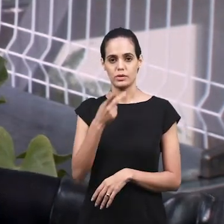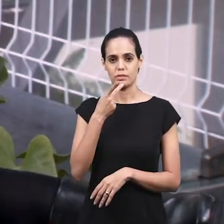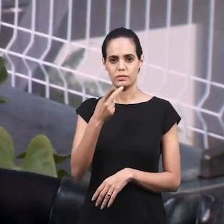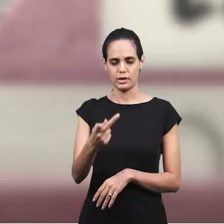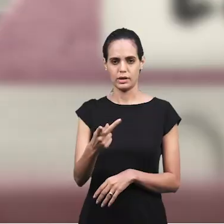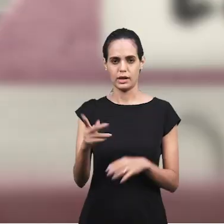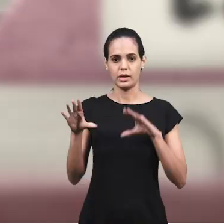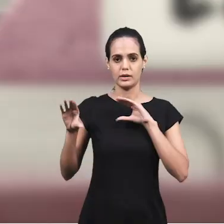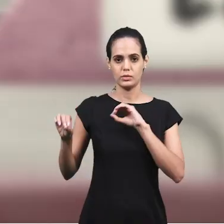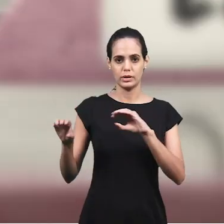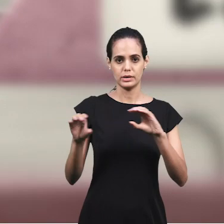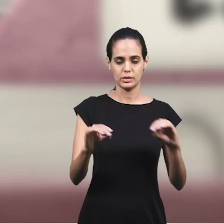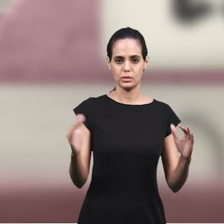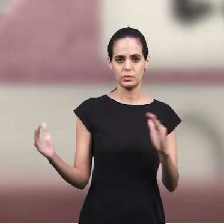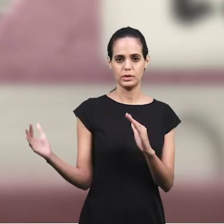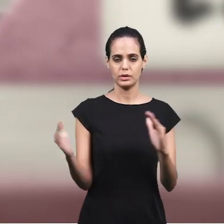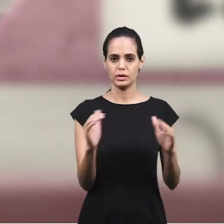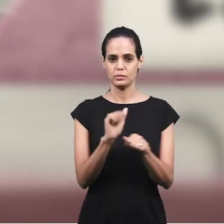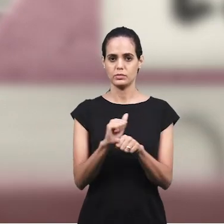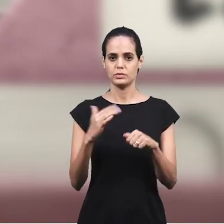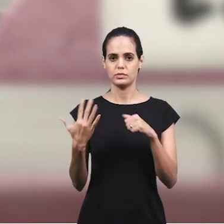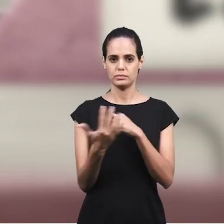pandémie.